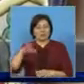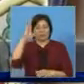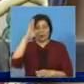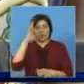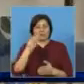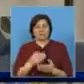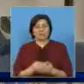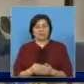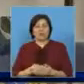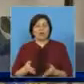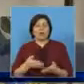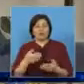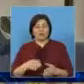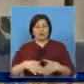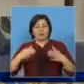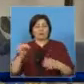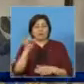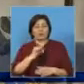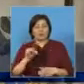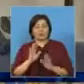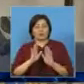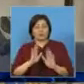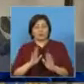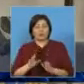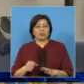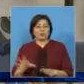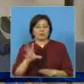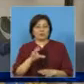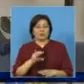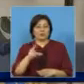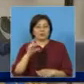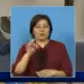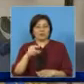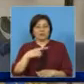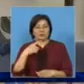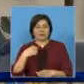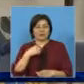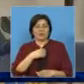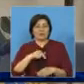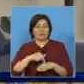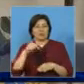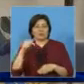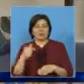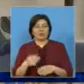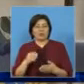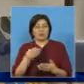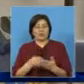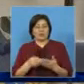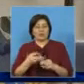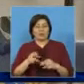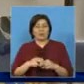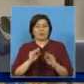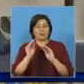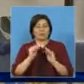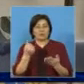И он вызывает большой интерес не только у зрителей, но и критики, которые высказывали свои впечатления, мнение об этом спектакле. Для нас